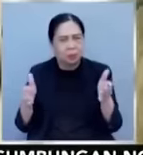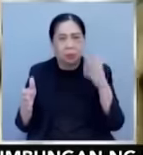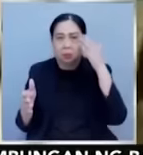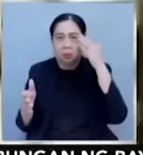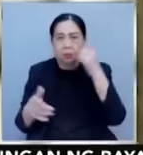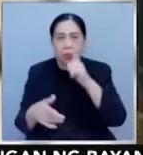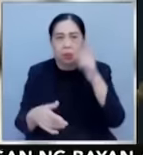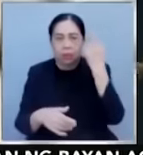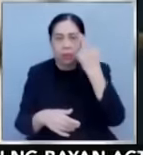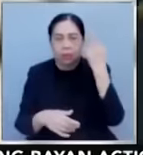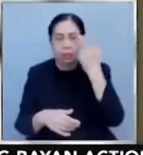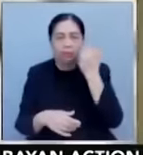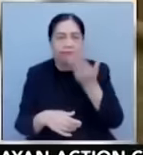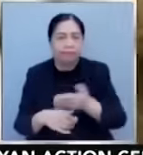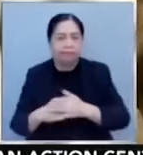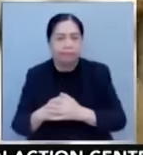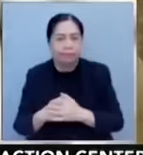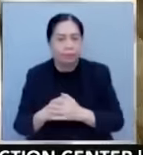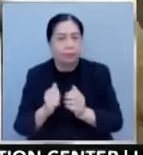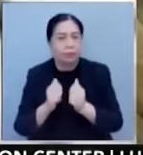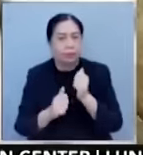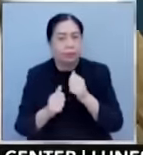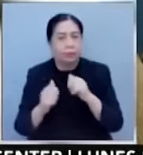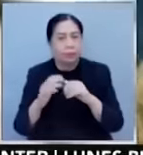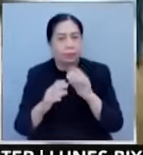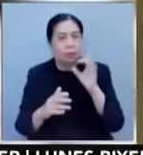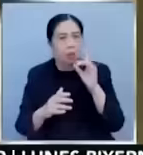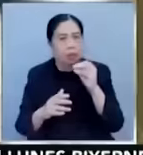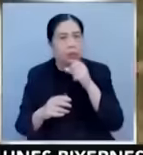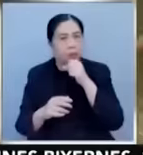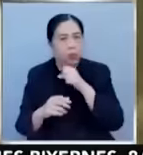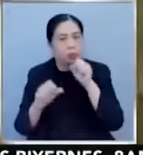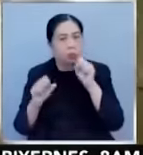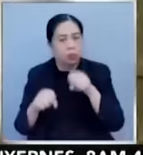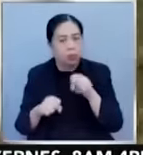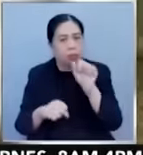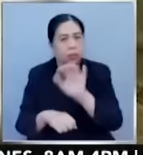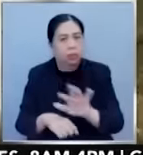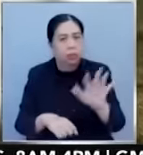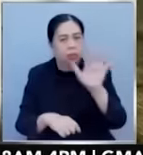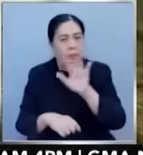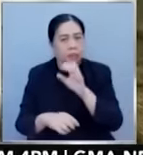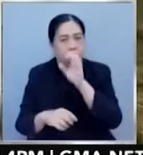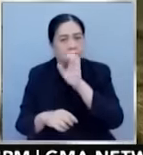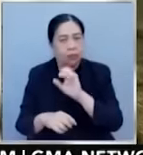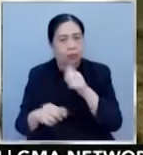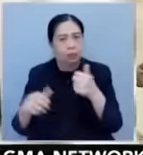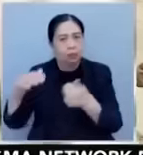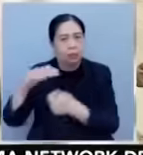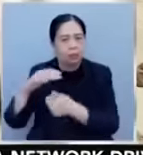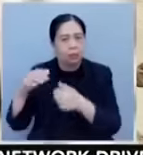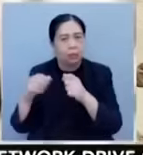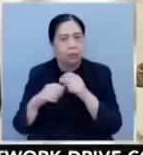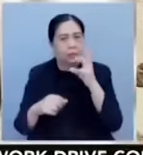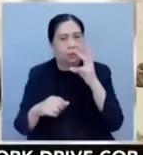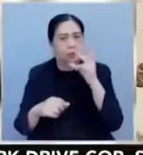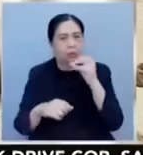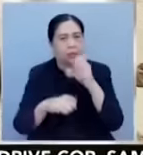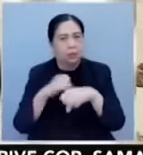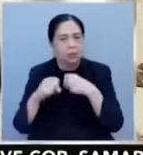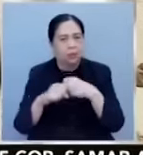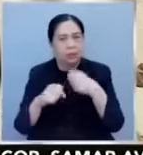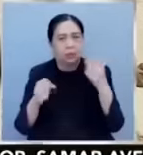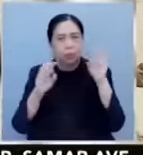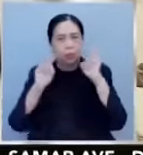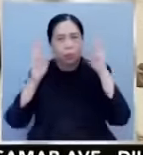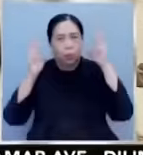kanyang pagkamatay. Karaniwang umaabot sa 80 taong gulang ang mga Asian elephant kapag sila ay under captivity at 60 taon naman para sa mga elepanteng nasa